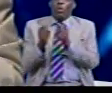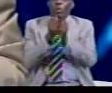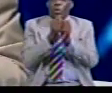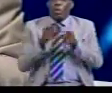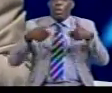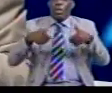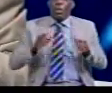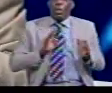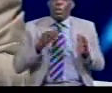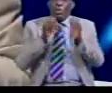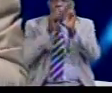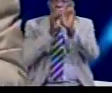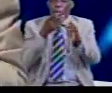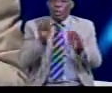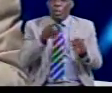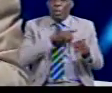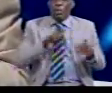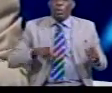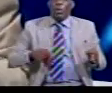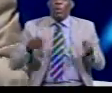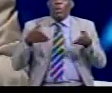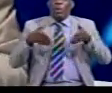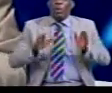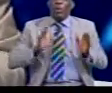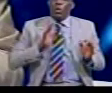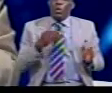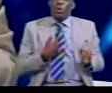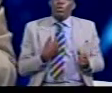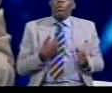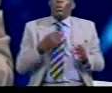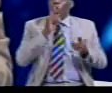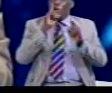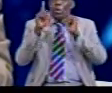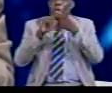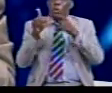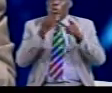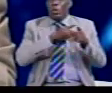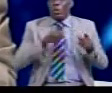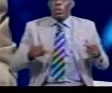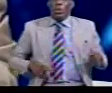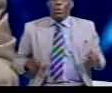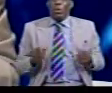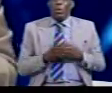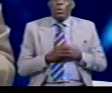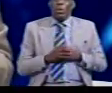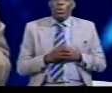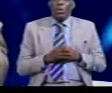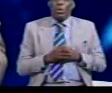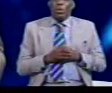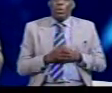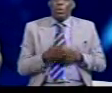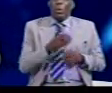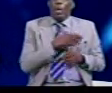bouche. Let us open our mouth et crions à Dieu and talk to the Lord pour lui dire infiniment merci. And say